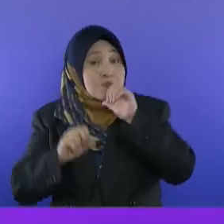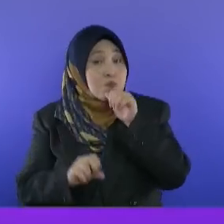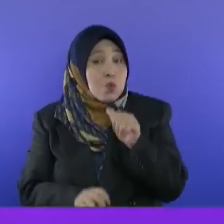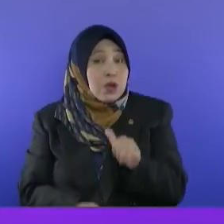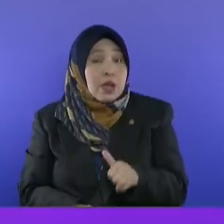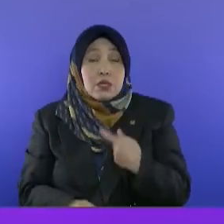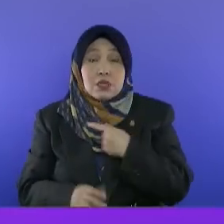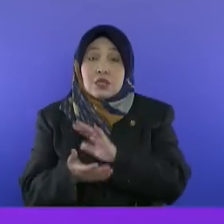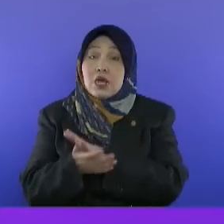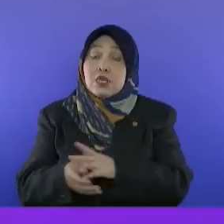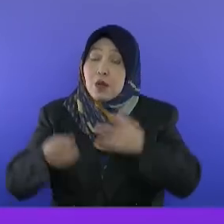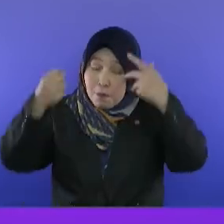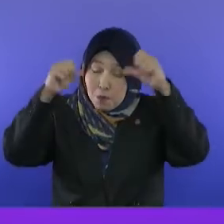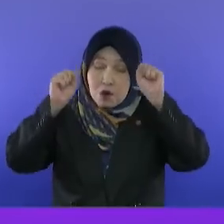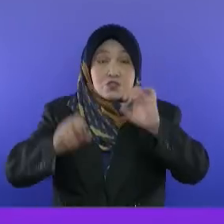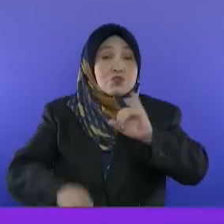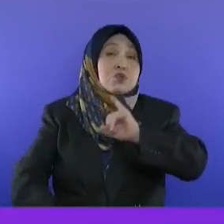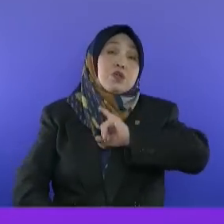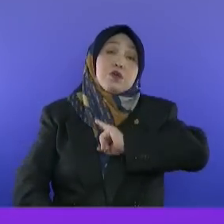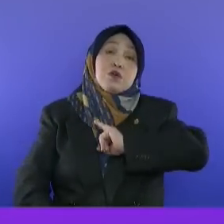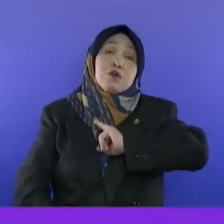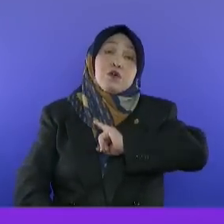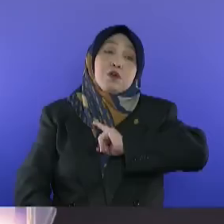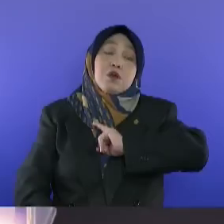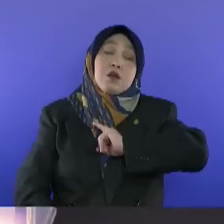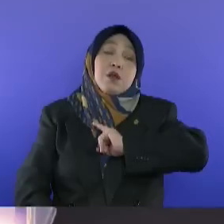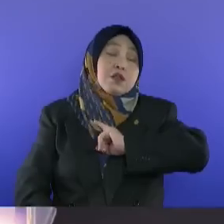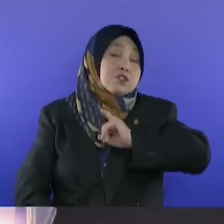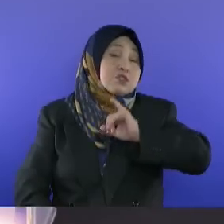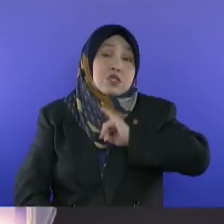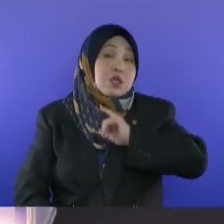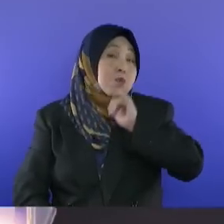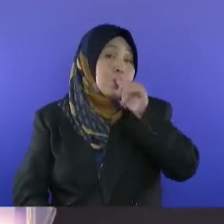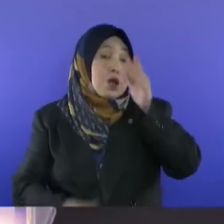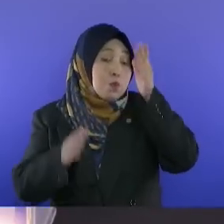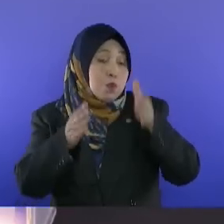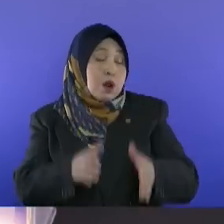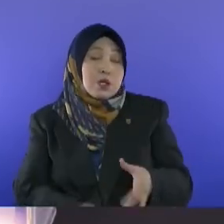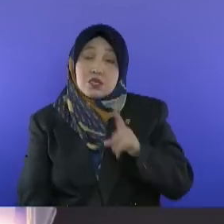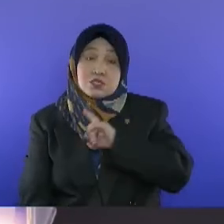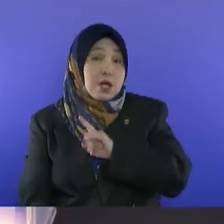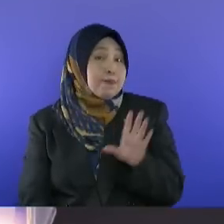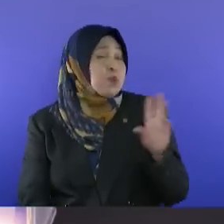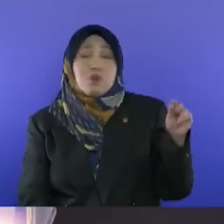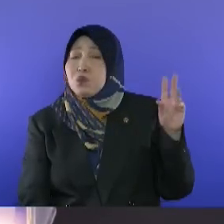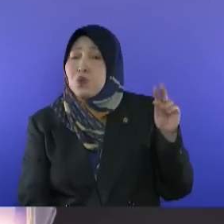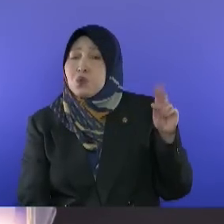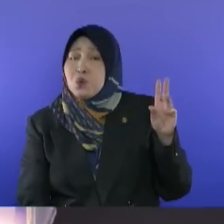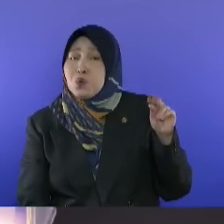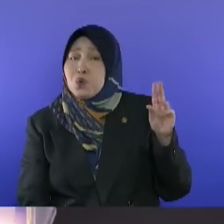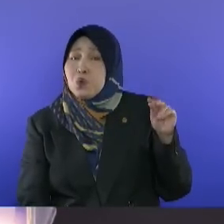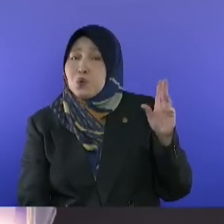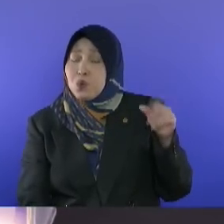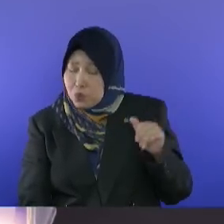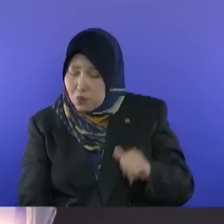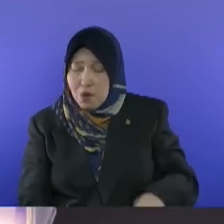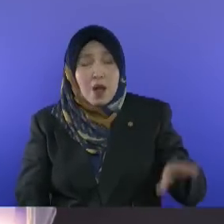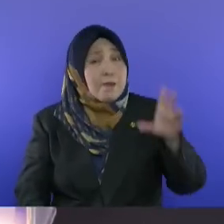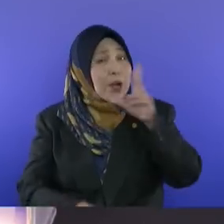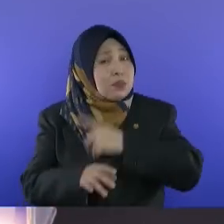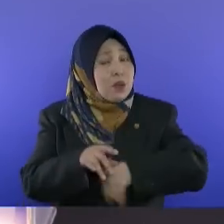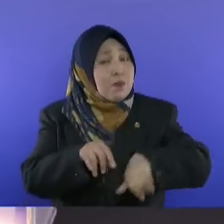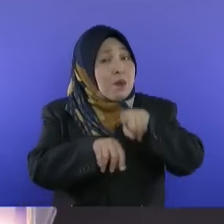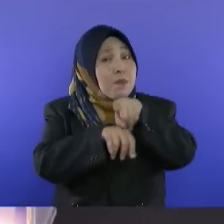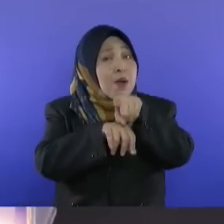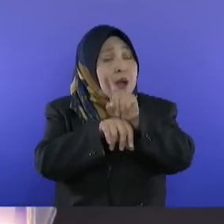ketika jadi bos ah sayang saya tak bisa ada saya buka wa Islam bukan begitu sebabnya Syahadah itu menyebabkan saya